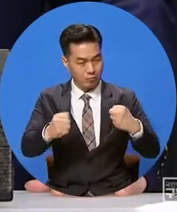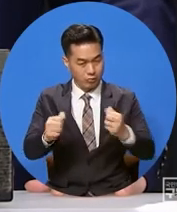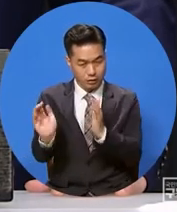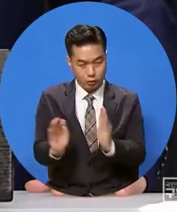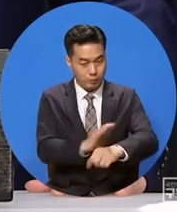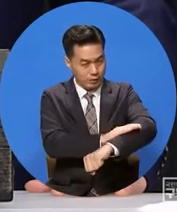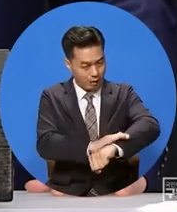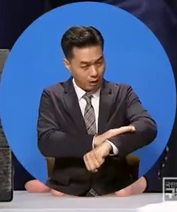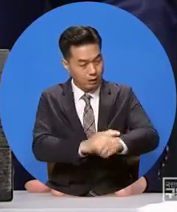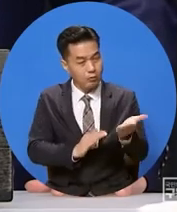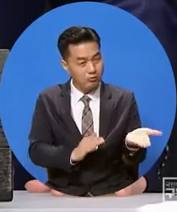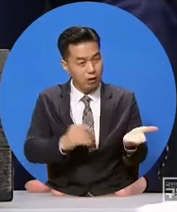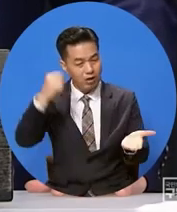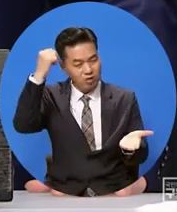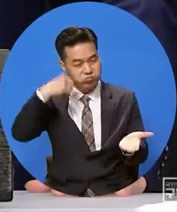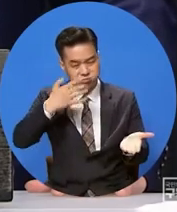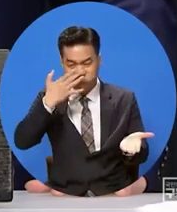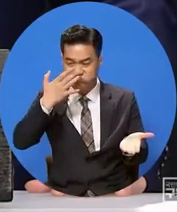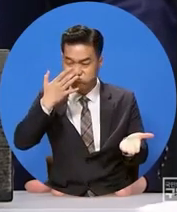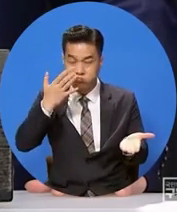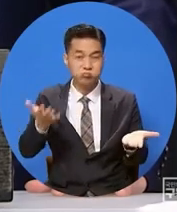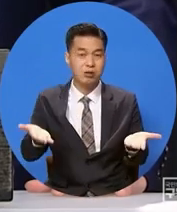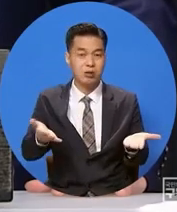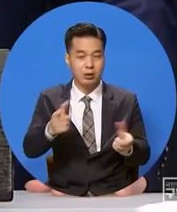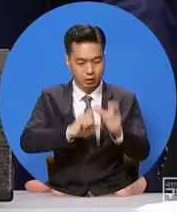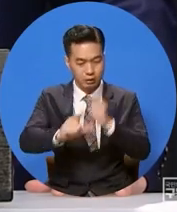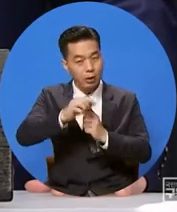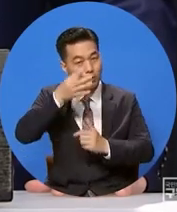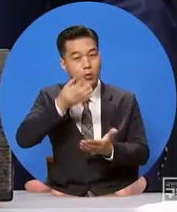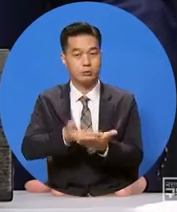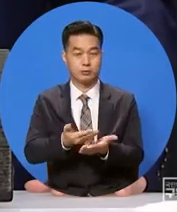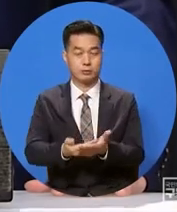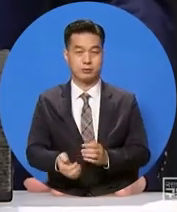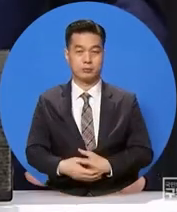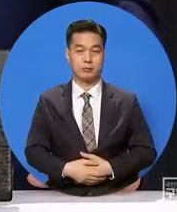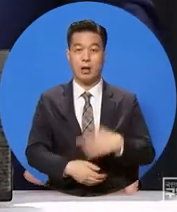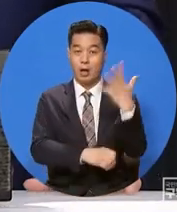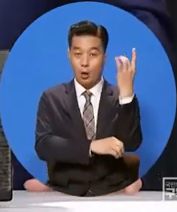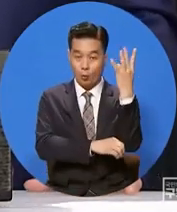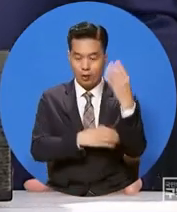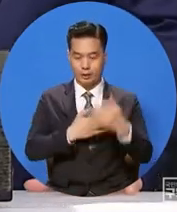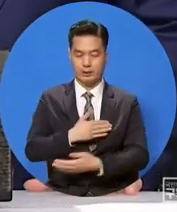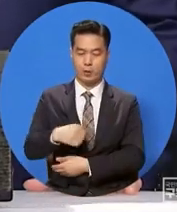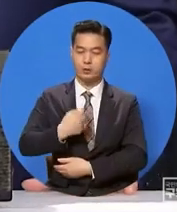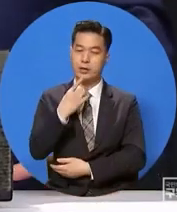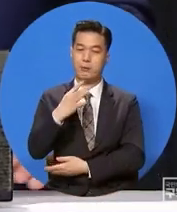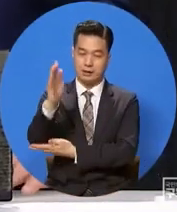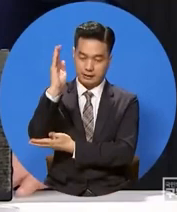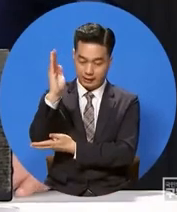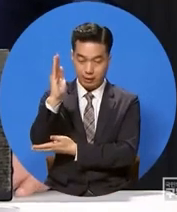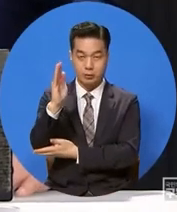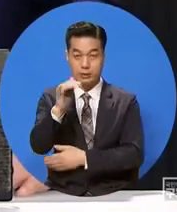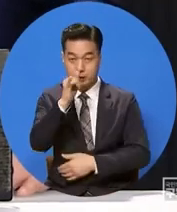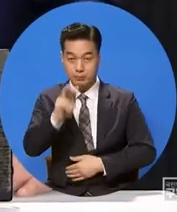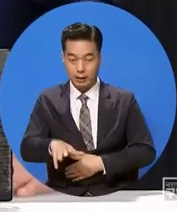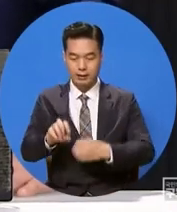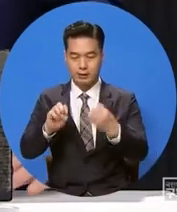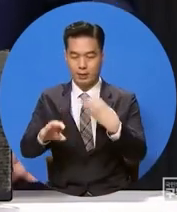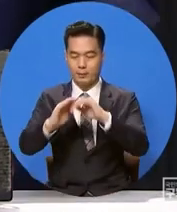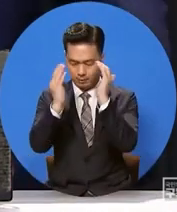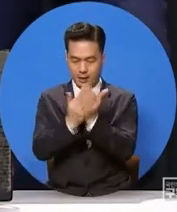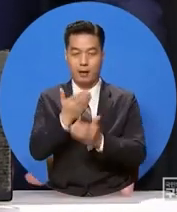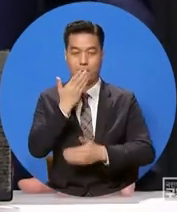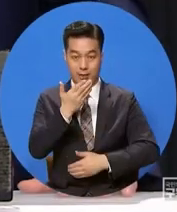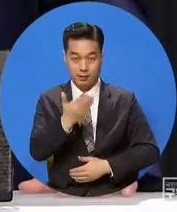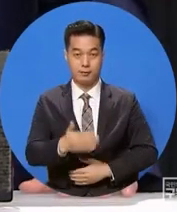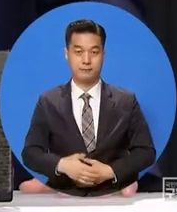탄탄하신지 아직 느끼지는 못했습니다. 예, 좀 더 예, 보여주십시오 예. 앞으로. 원래 이게 저만 이야기하기로 돼 있지만 네. 내 답변 답변을